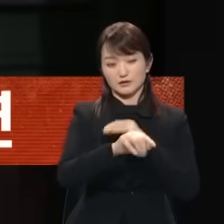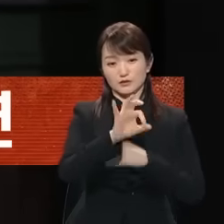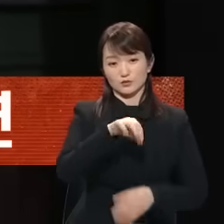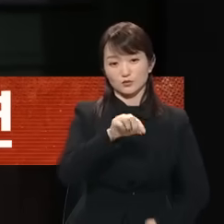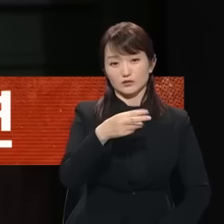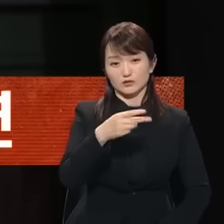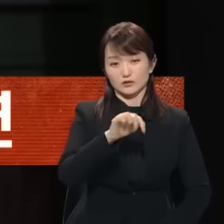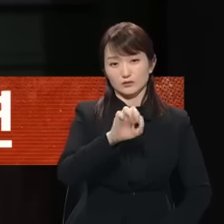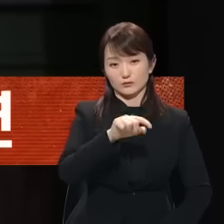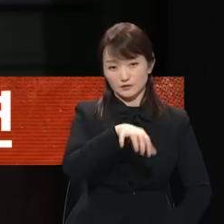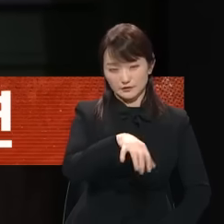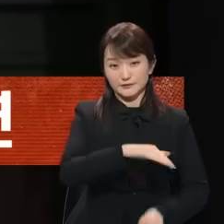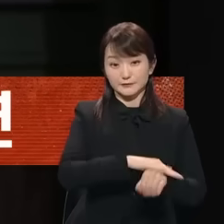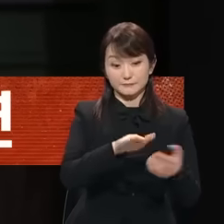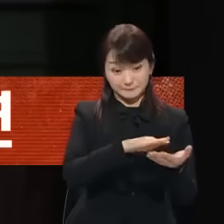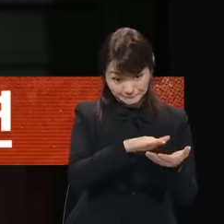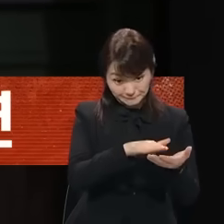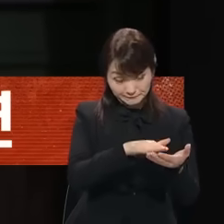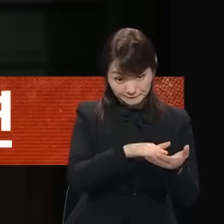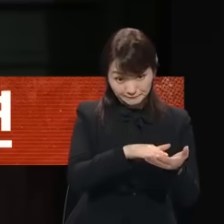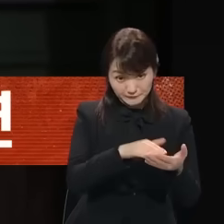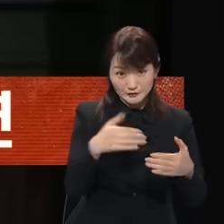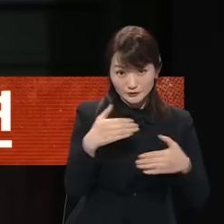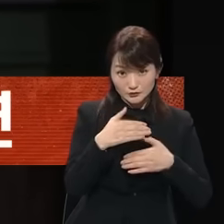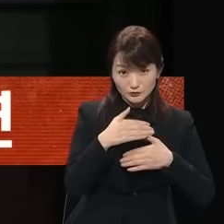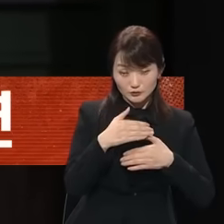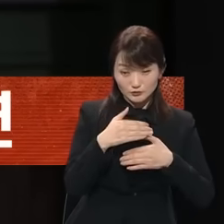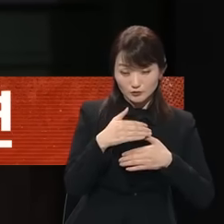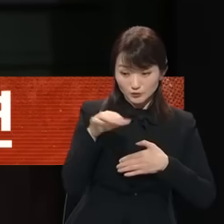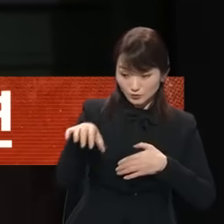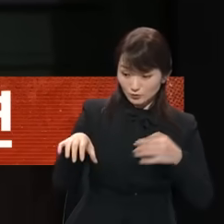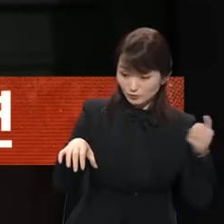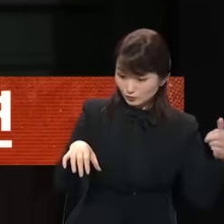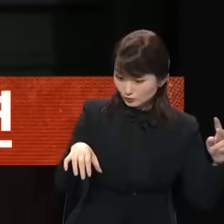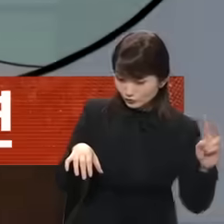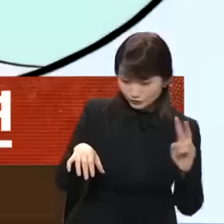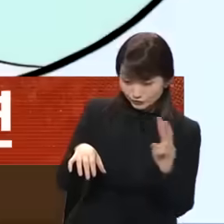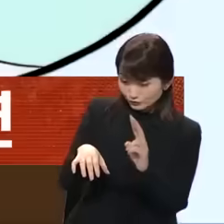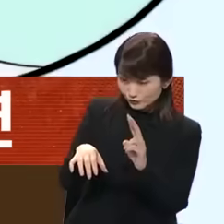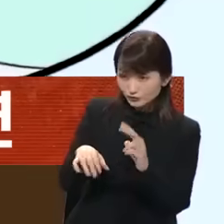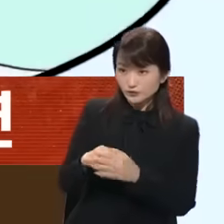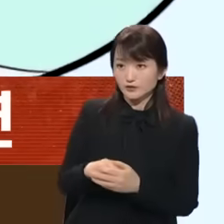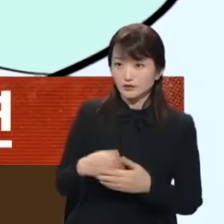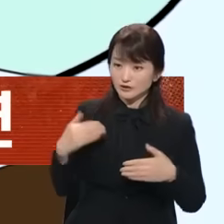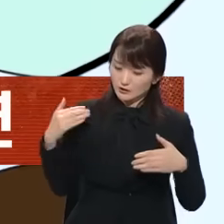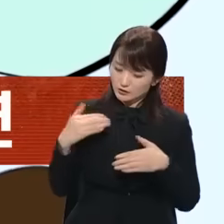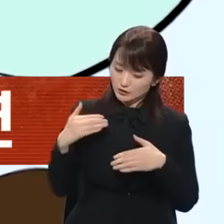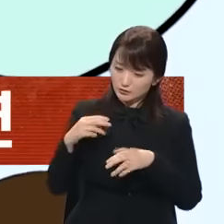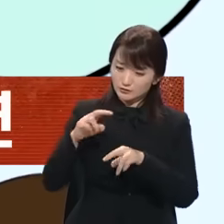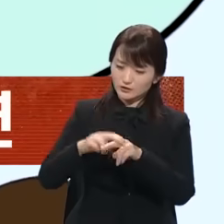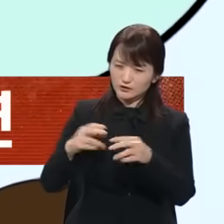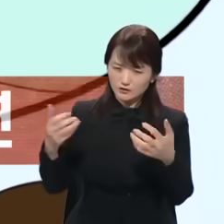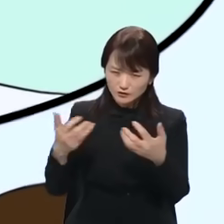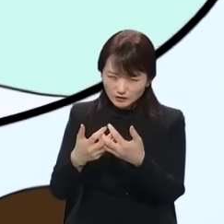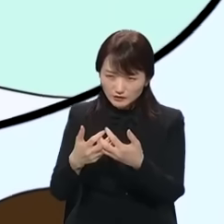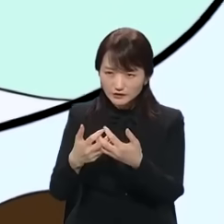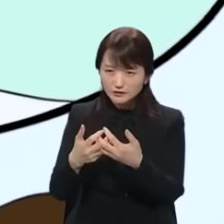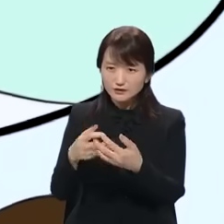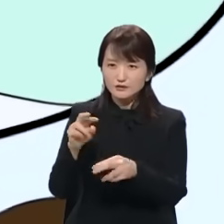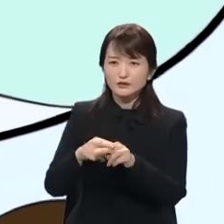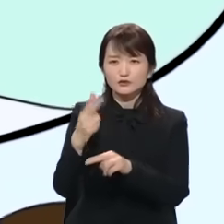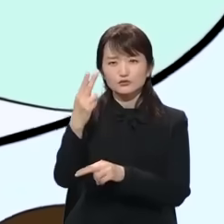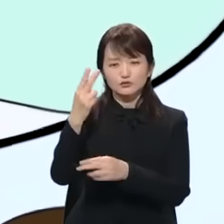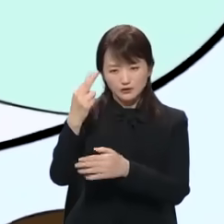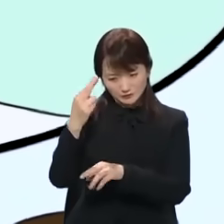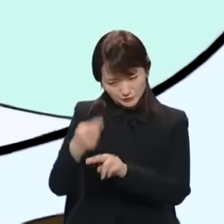놀고 난 뒤에 이제 씻으러 목욕탕 쪽으로 들어갔습니다 샤워기 자리가 대부분이 차 있었는데 마침 두 자리가 딱 비어 있길래 자리 잡고